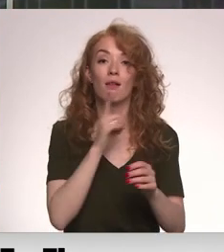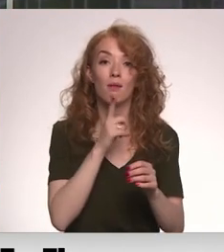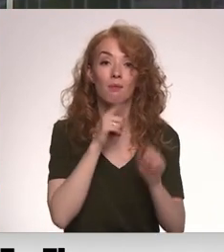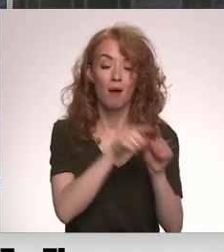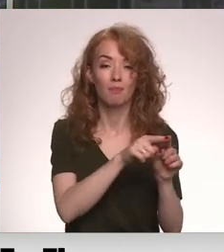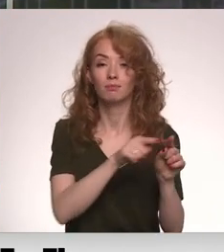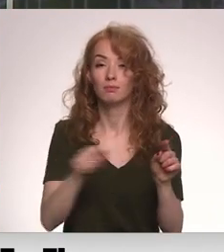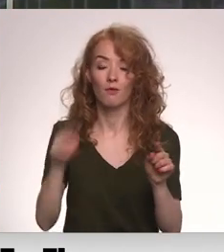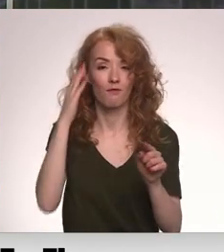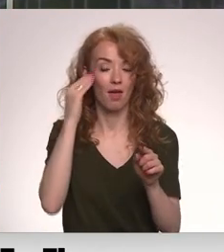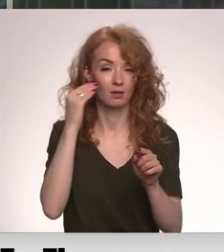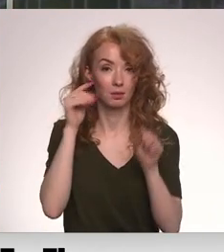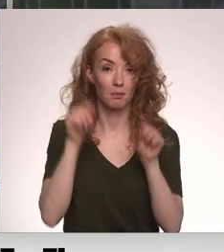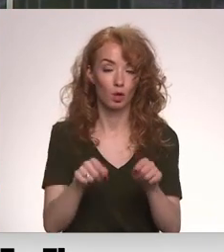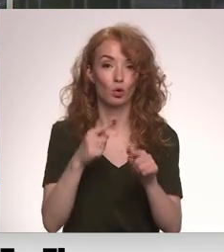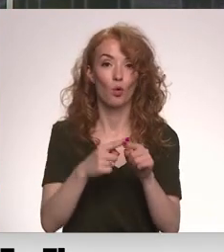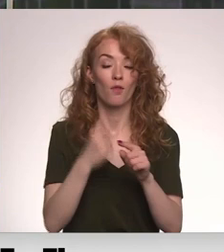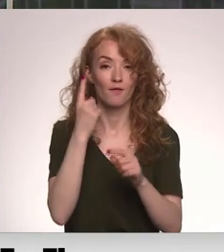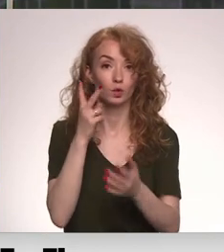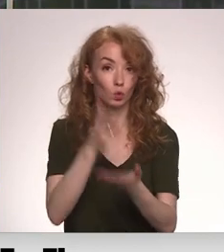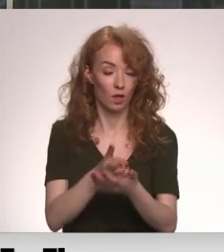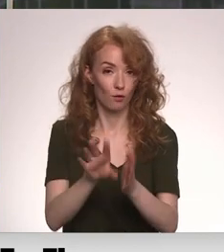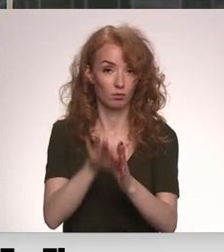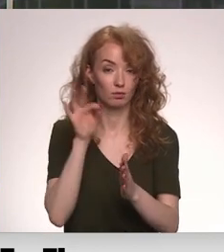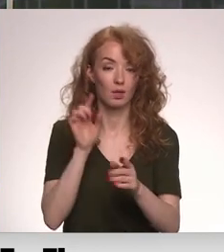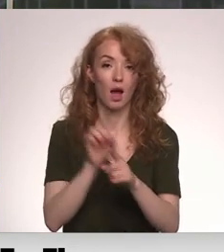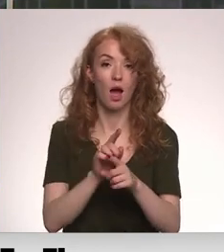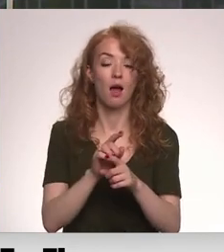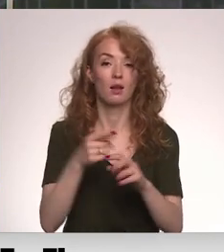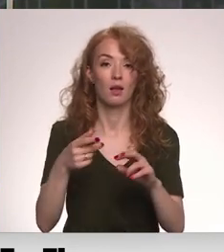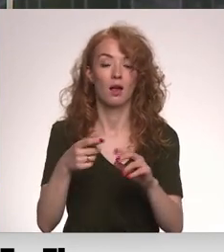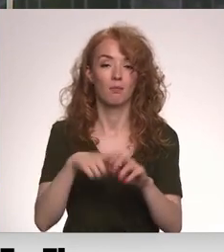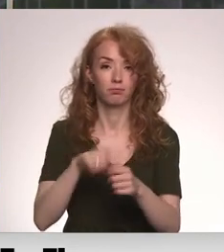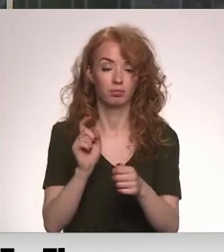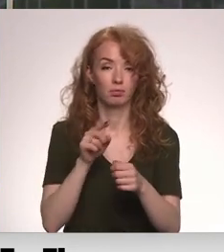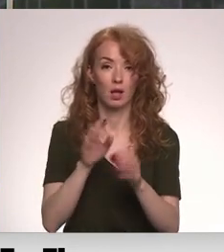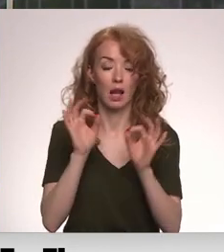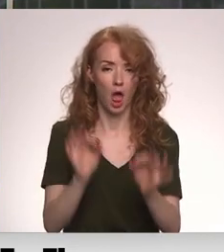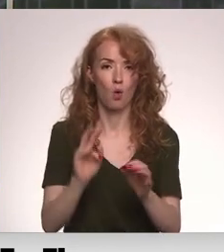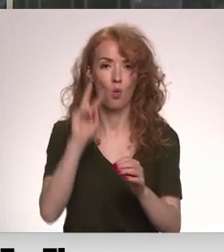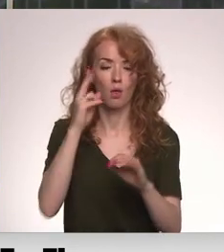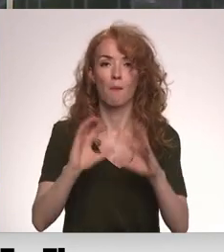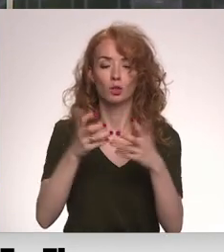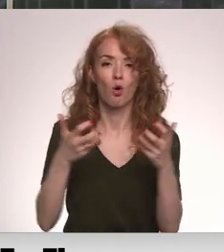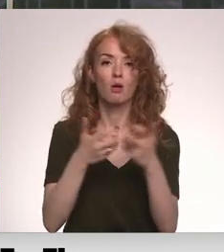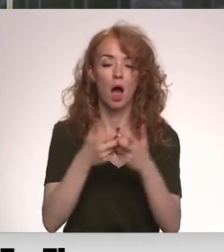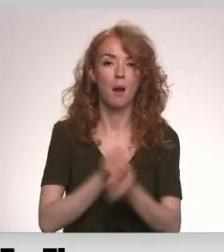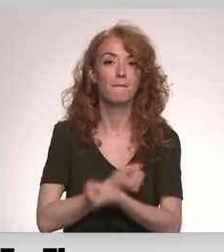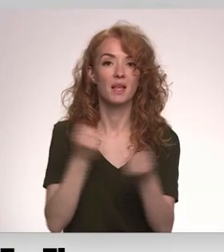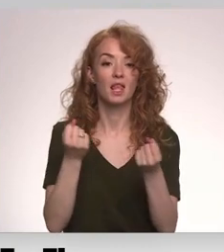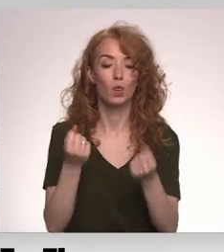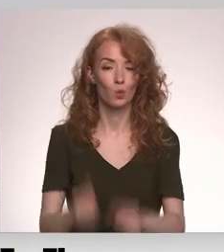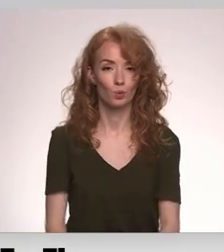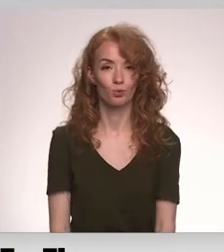bet noslēgs Ventspilī un viens no mācību uzdevumiem ir detonēt reālu otrā pasaules kara mīnu.